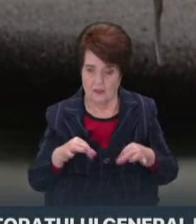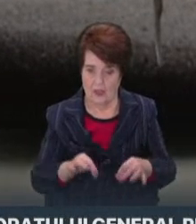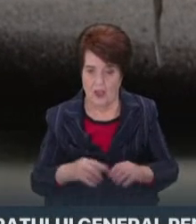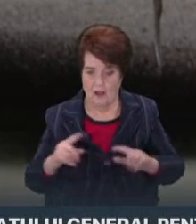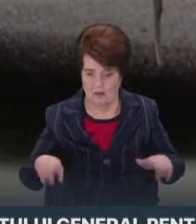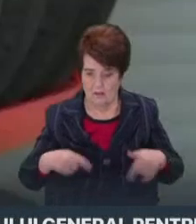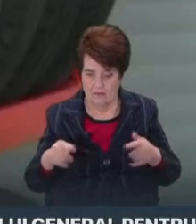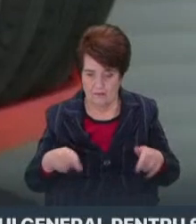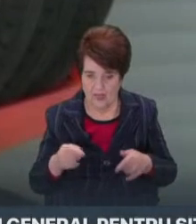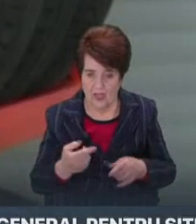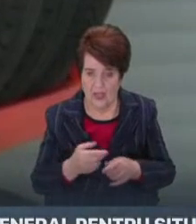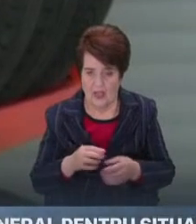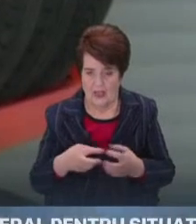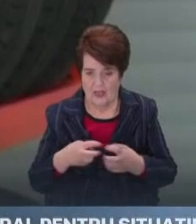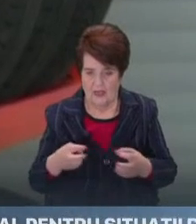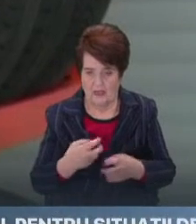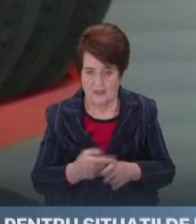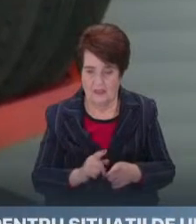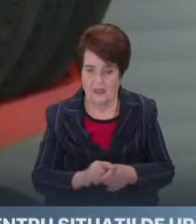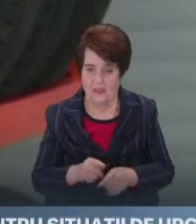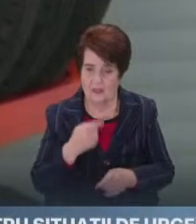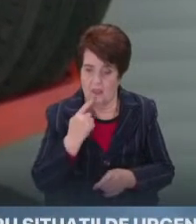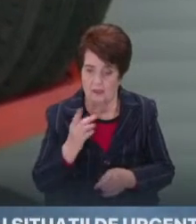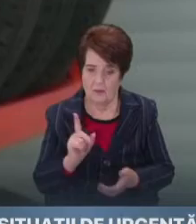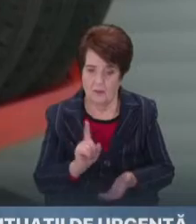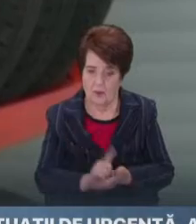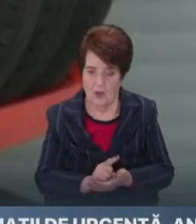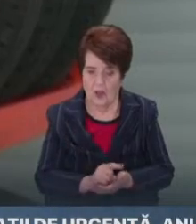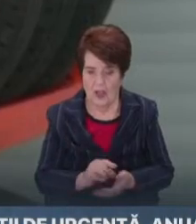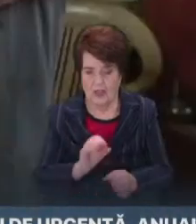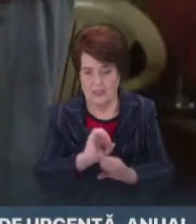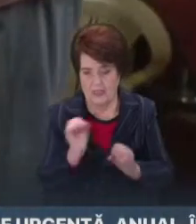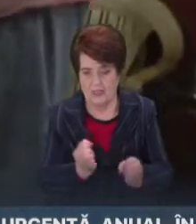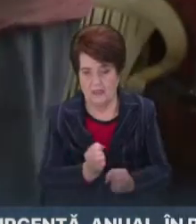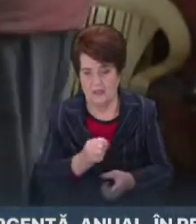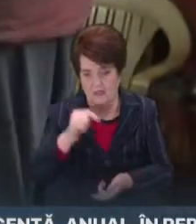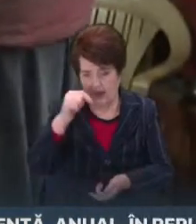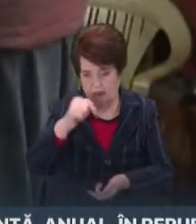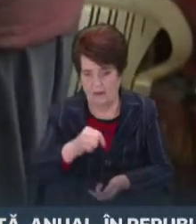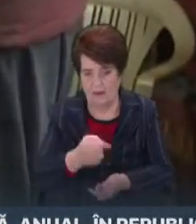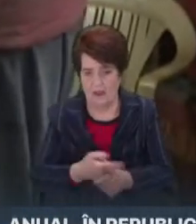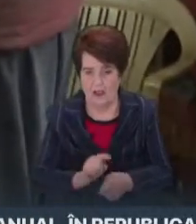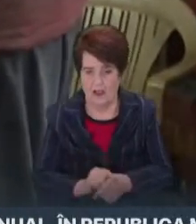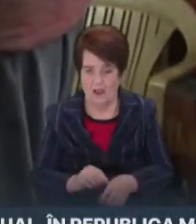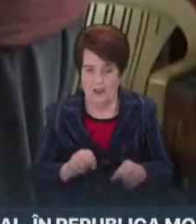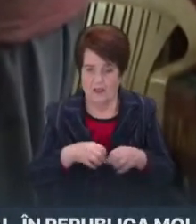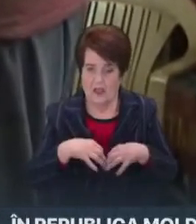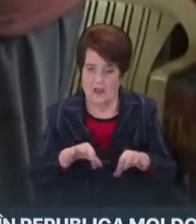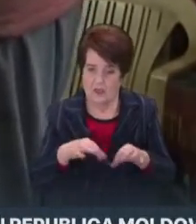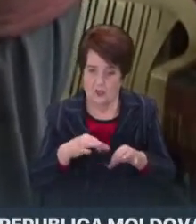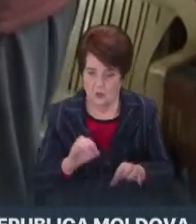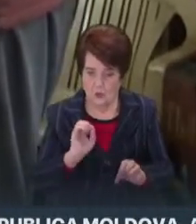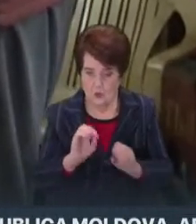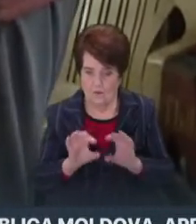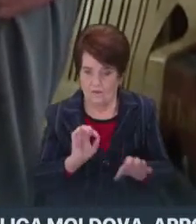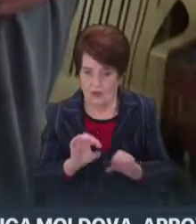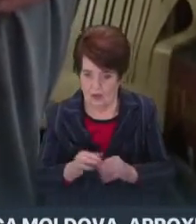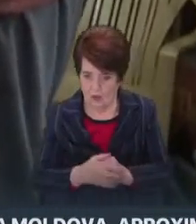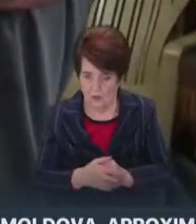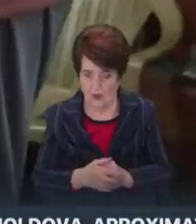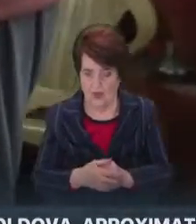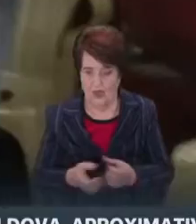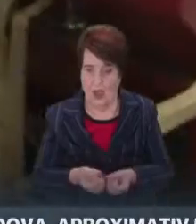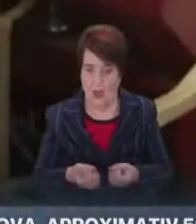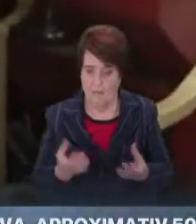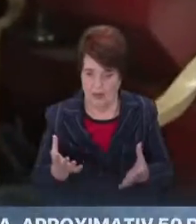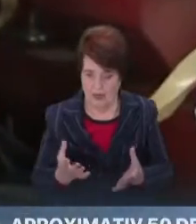în perioada când carosabilul este acoperit cu gheață, polei sau zăpadă. Măsura de a circula cu farurile aprinse și pe timp de